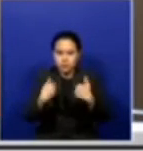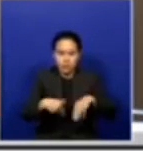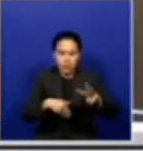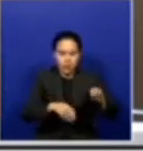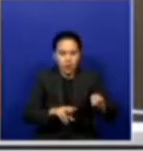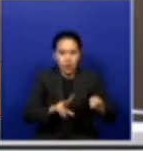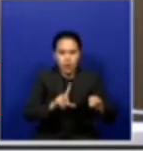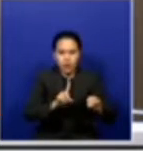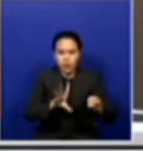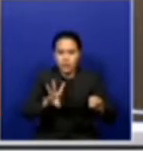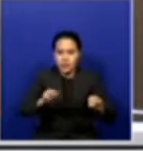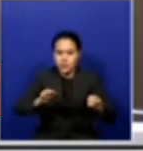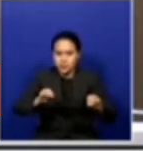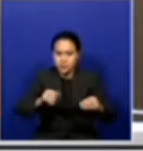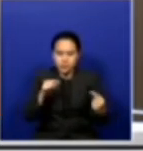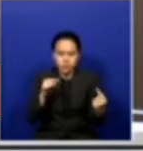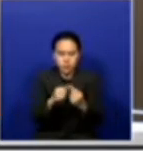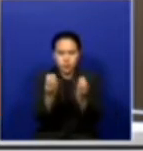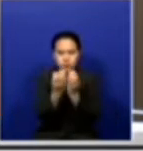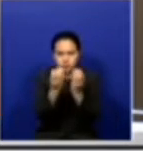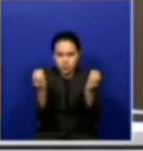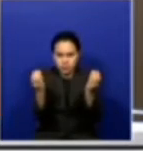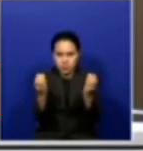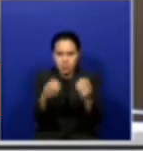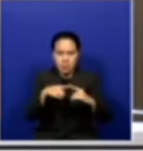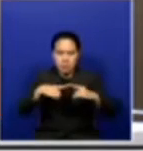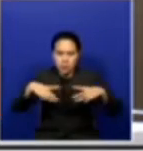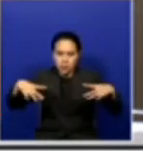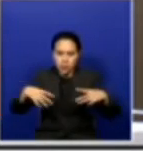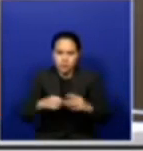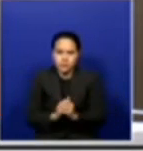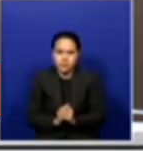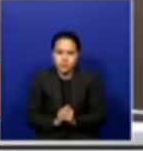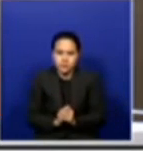140ของรัฐธรรมนูญนะครับ